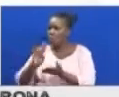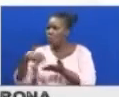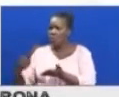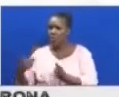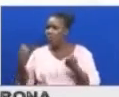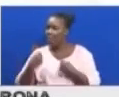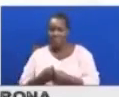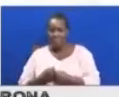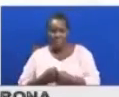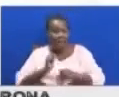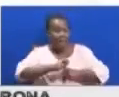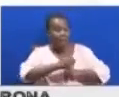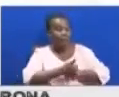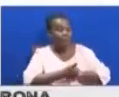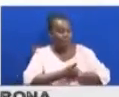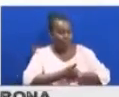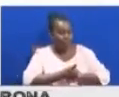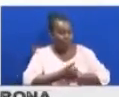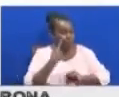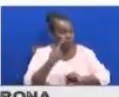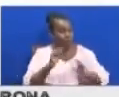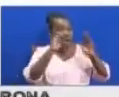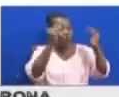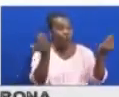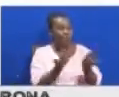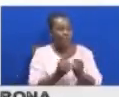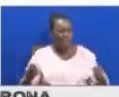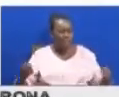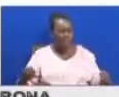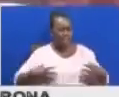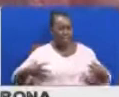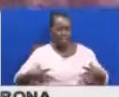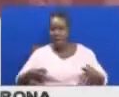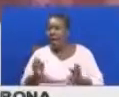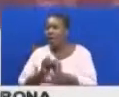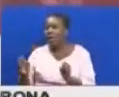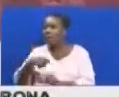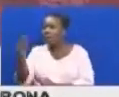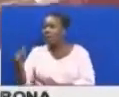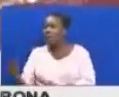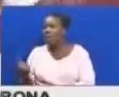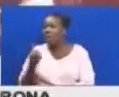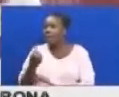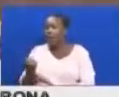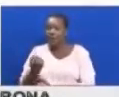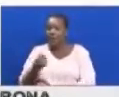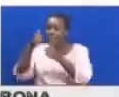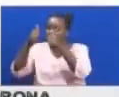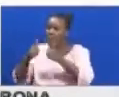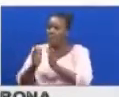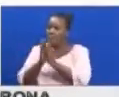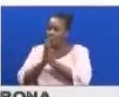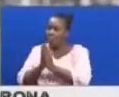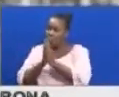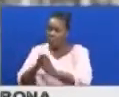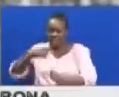taharuki yote ambayo dunia imepitia kwa sasa hivi, kwa kweli amesema hapana, tuingie katika maombi. Hakuna namna nyingine ya kujiokoa, ni kuingia kwenye